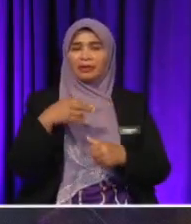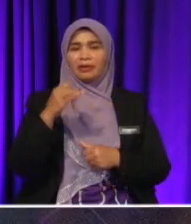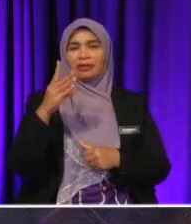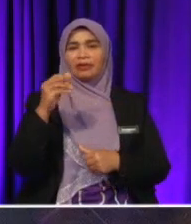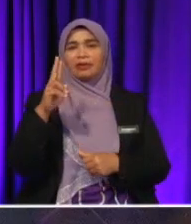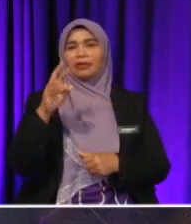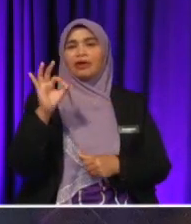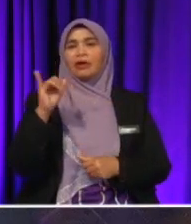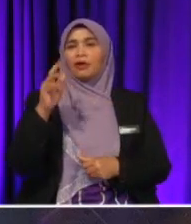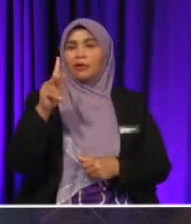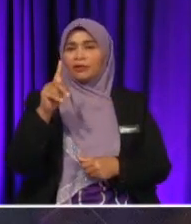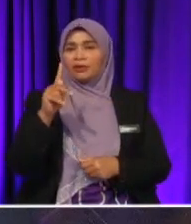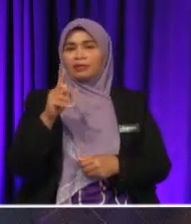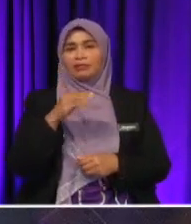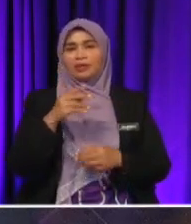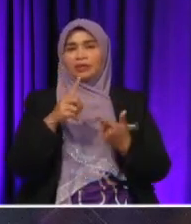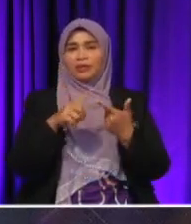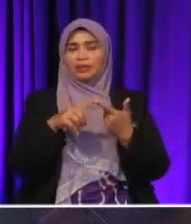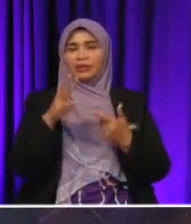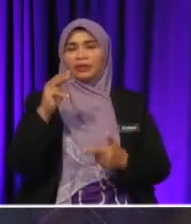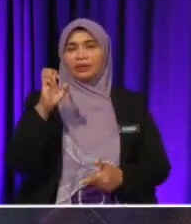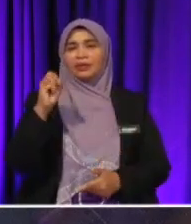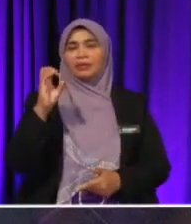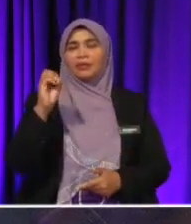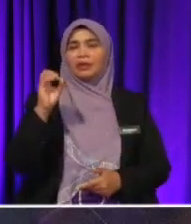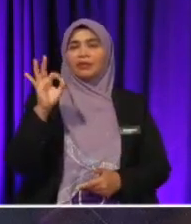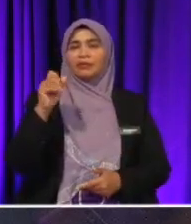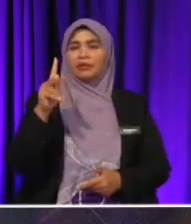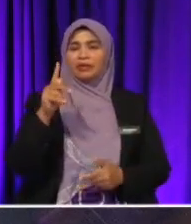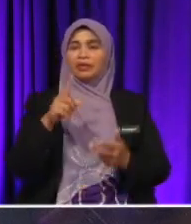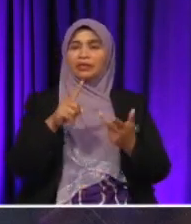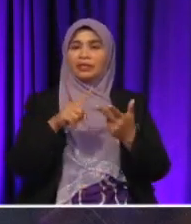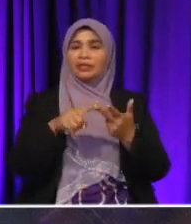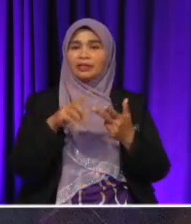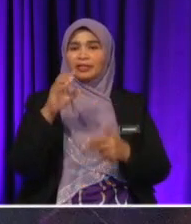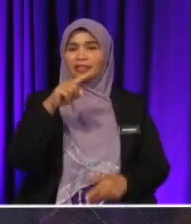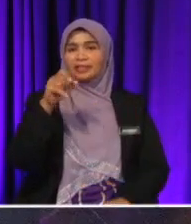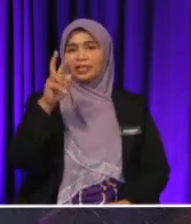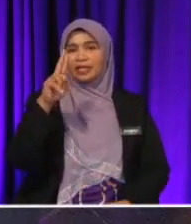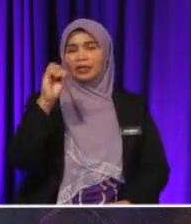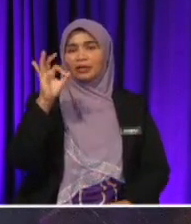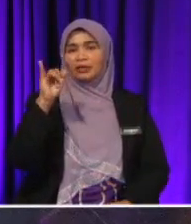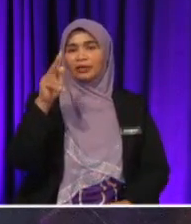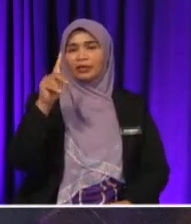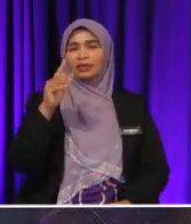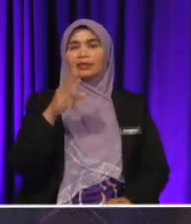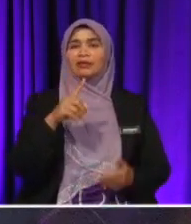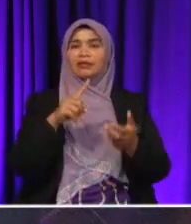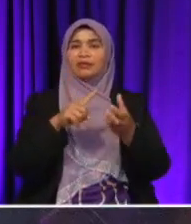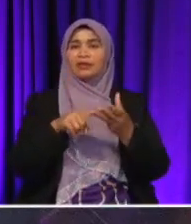hidrofit yang kedua mesofi yang ketiga Zero zerofi yang keempat halofi